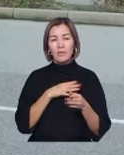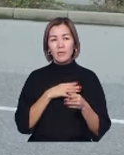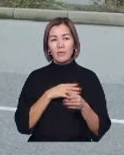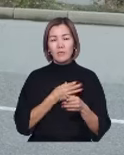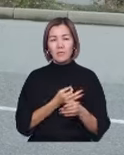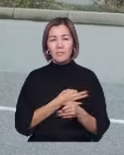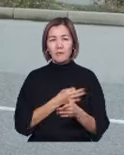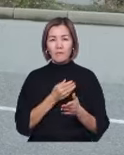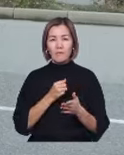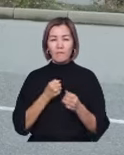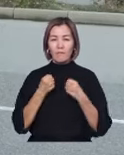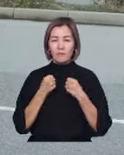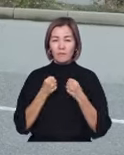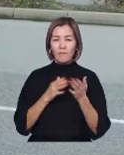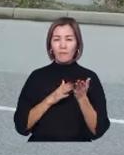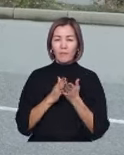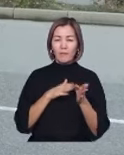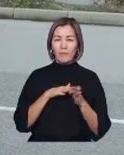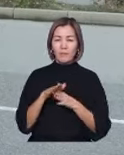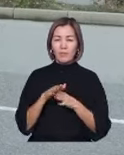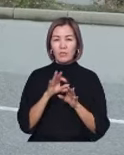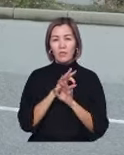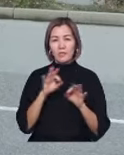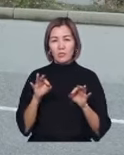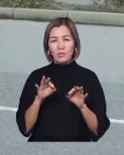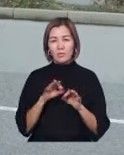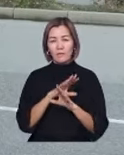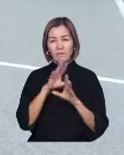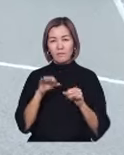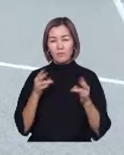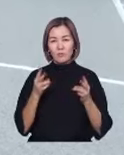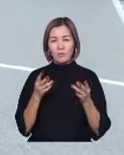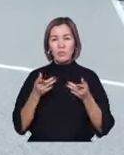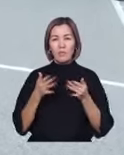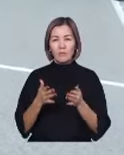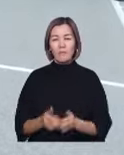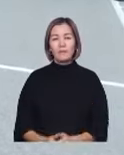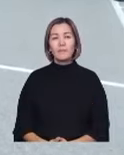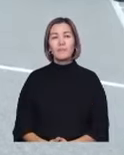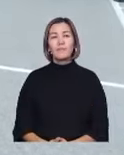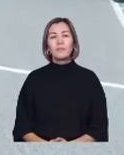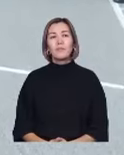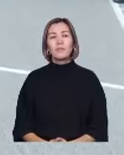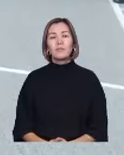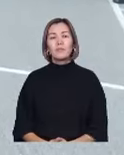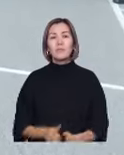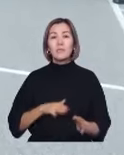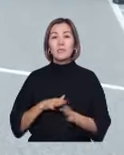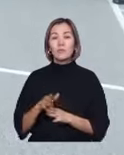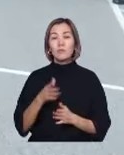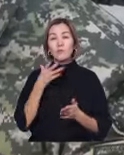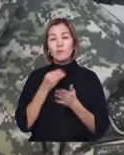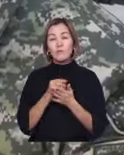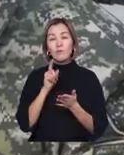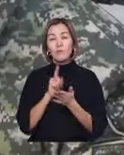значками воинов-спортсменов, выполнивших на отлично все положенные нормативы. Один из тех, кто благополучно исполнил свой воинский